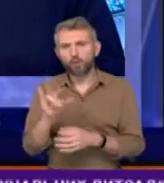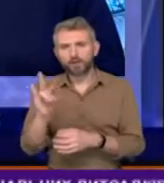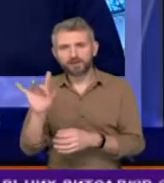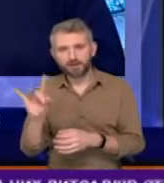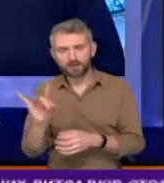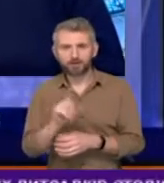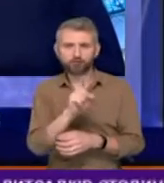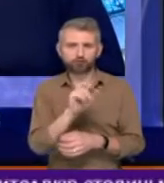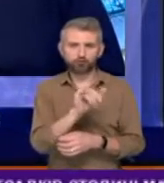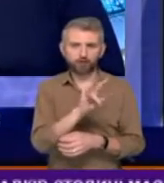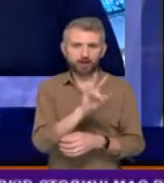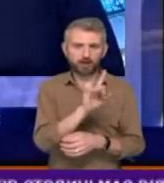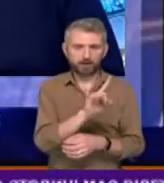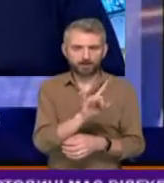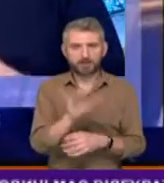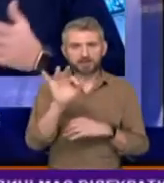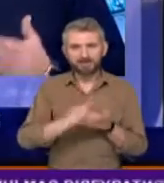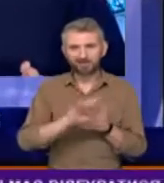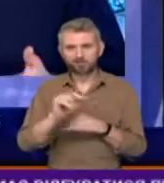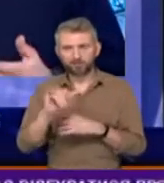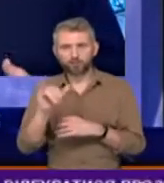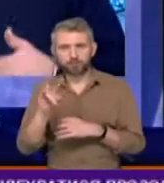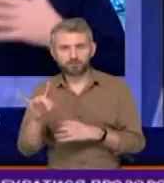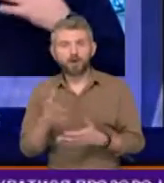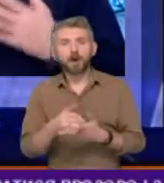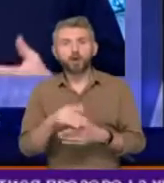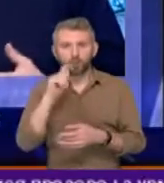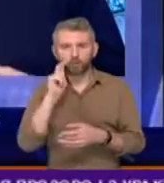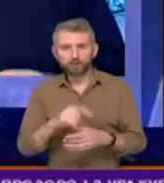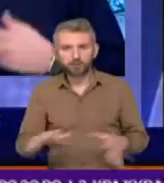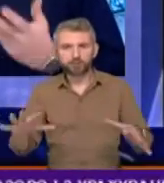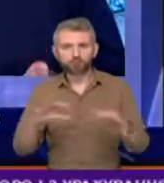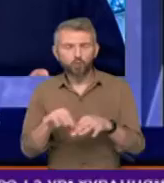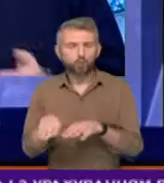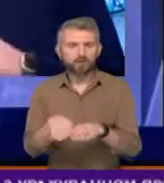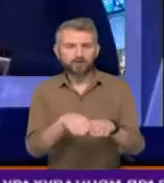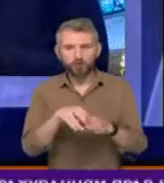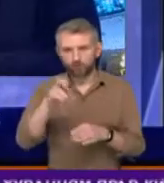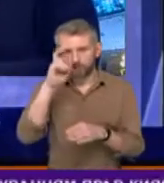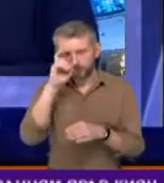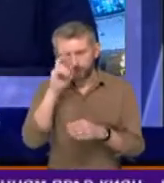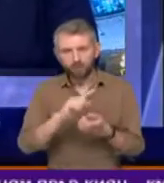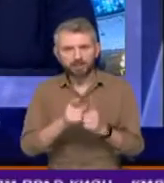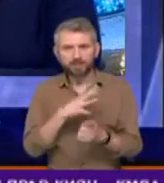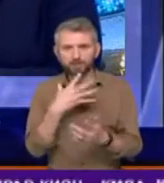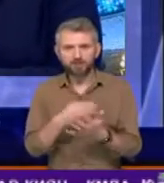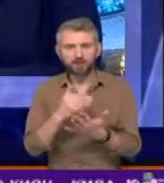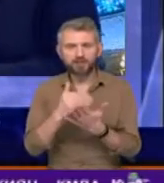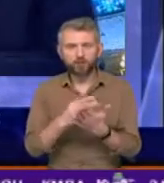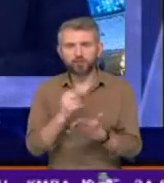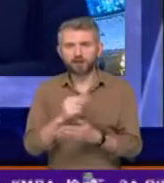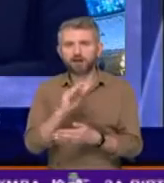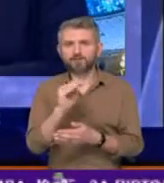Республіки і Західноукраїнської Народної Республіки. Україна таким чином стала унітарною державою і не змінить свій статус на федерацію